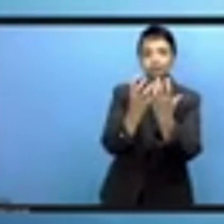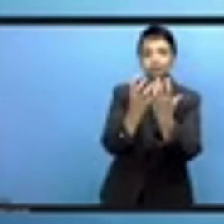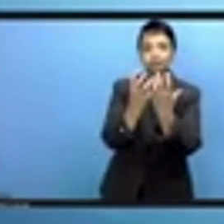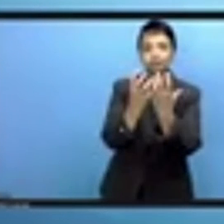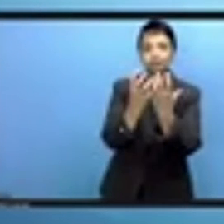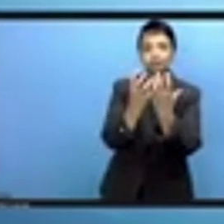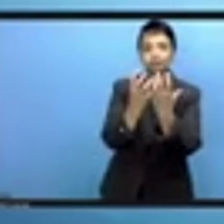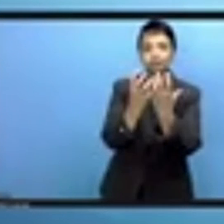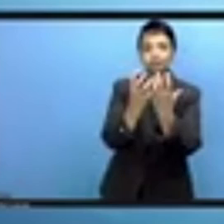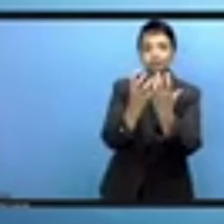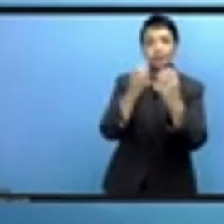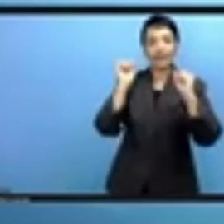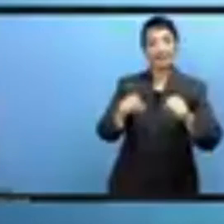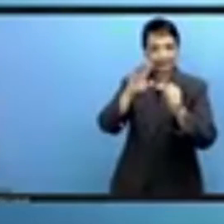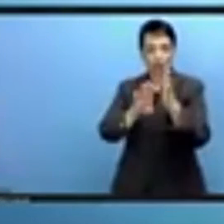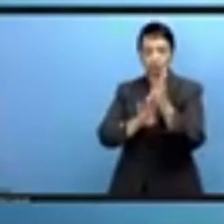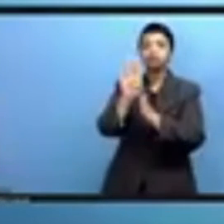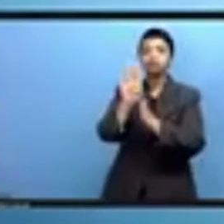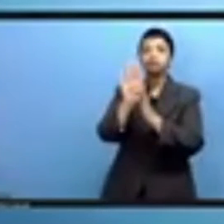为